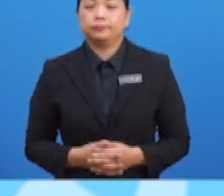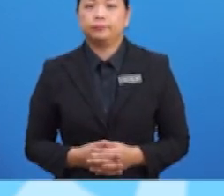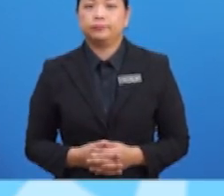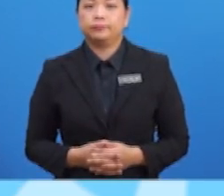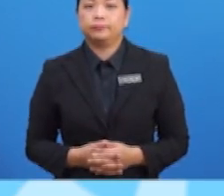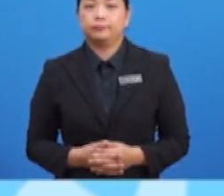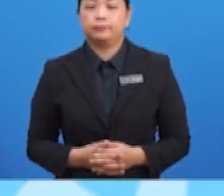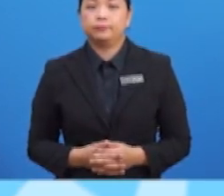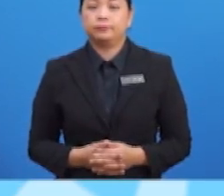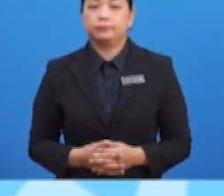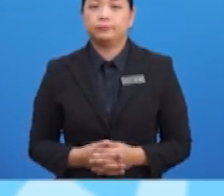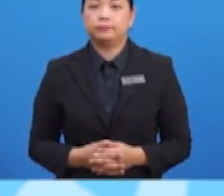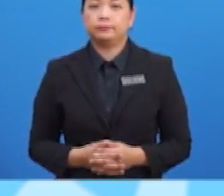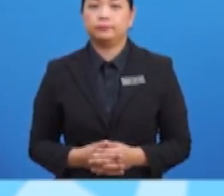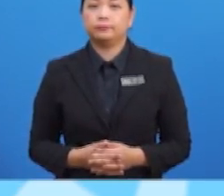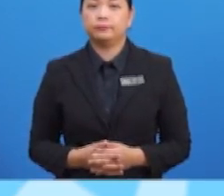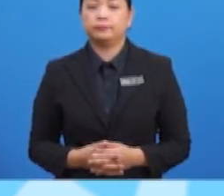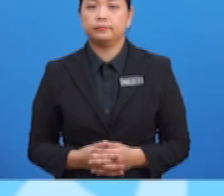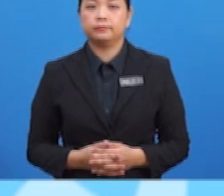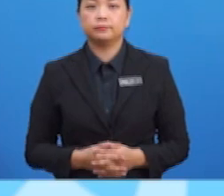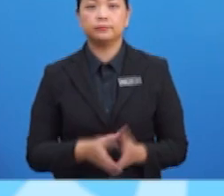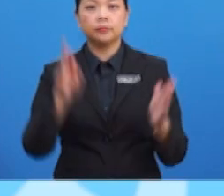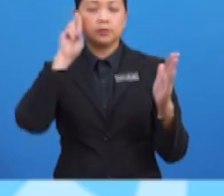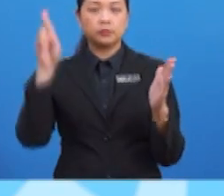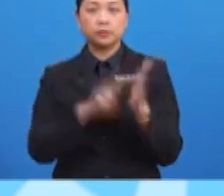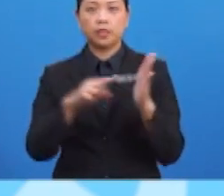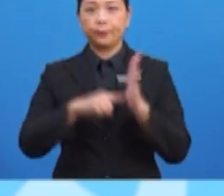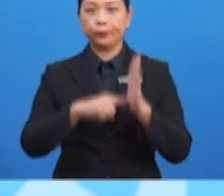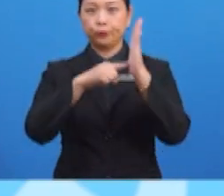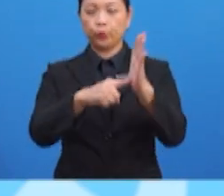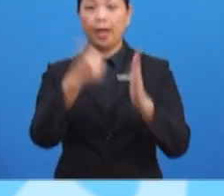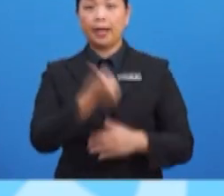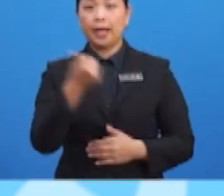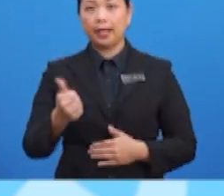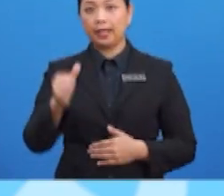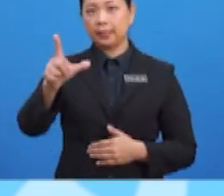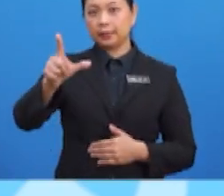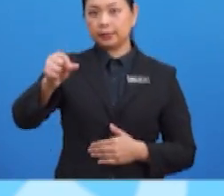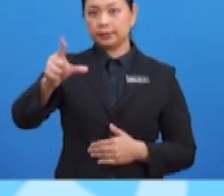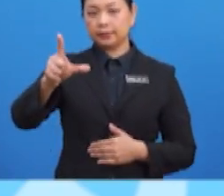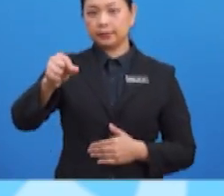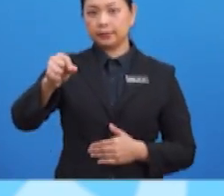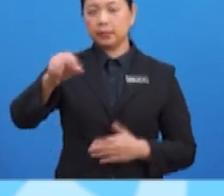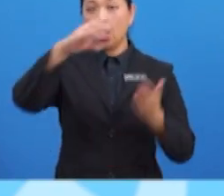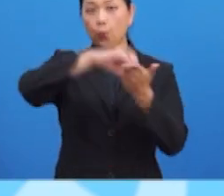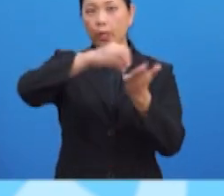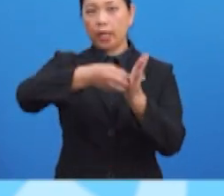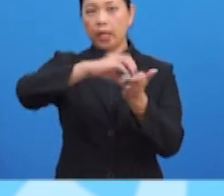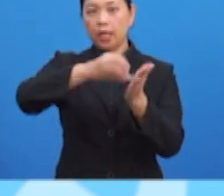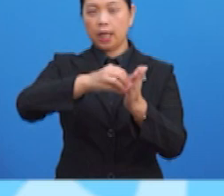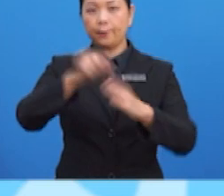akan ke soalan yang terakhir. Rajah menunjukkan alat penyepit kuih